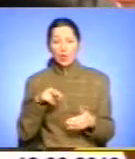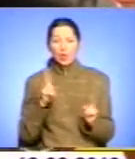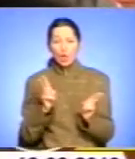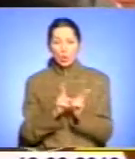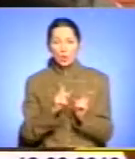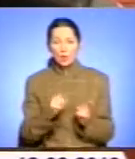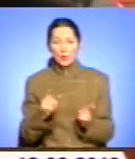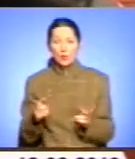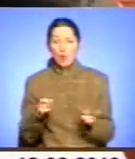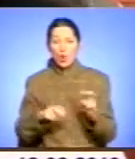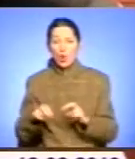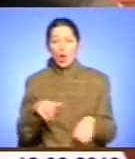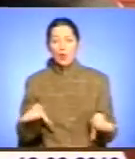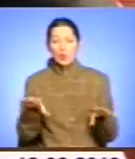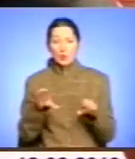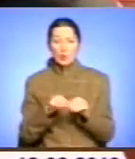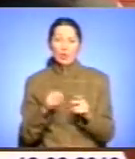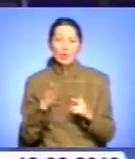і шукають спільні компроміси.